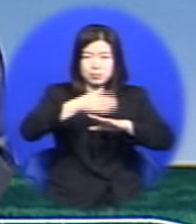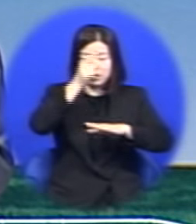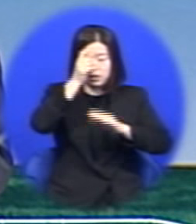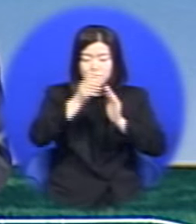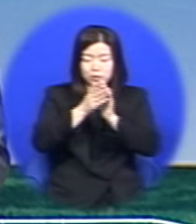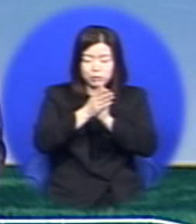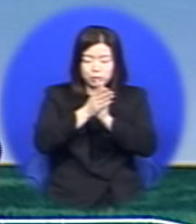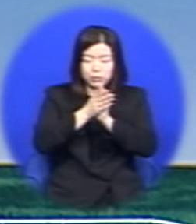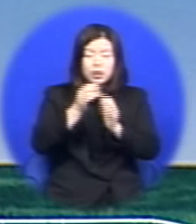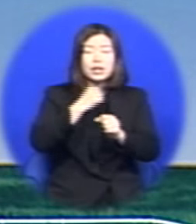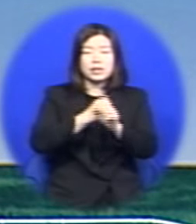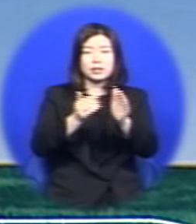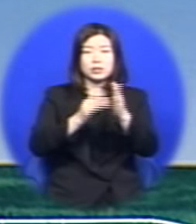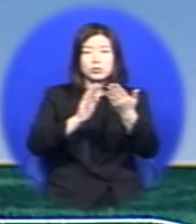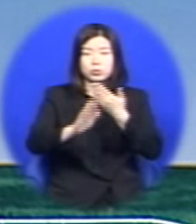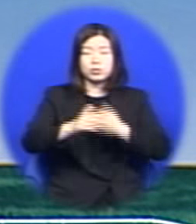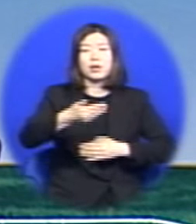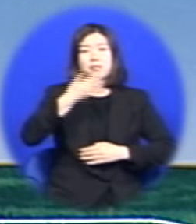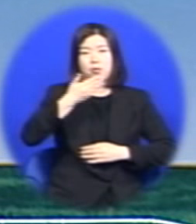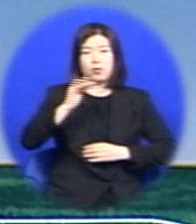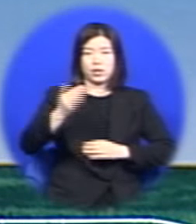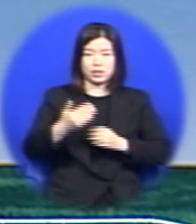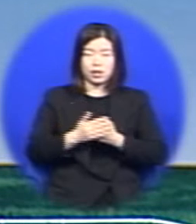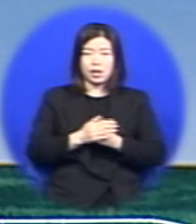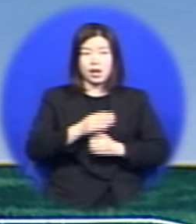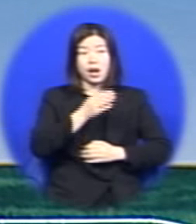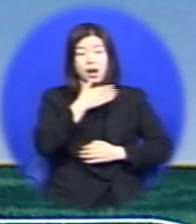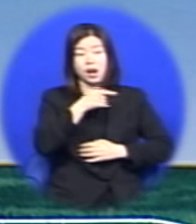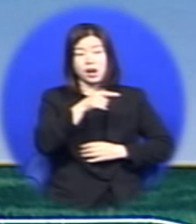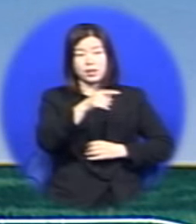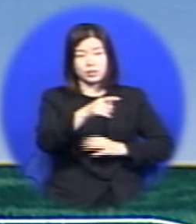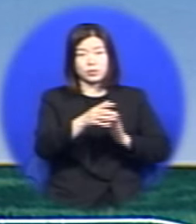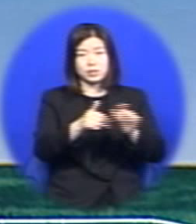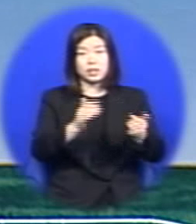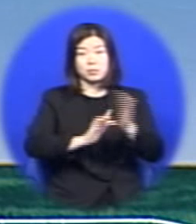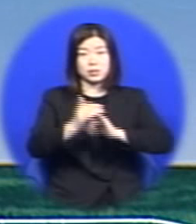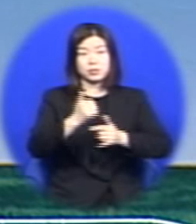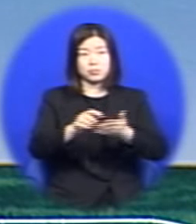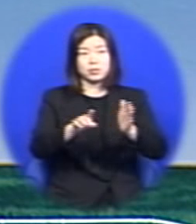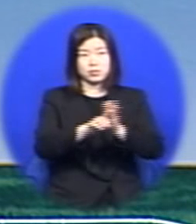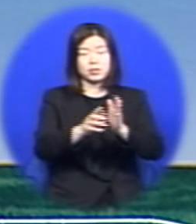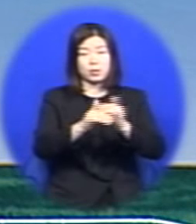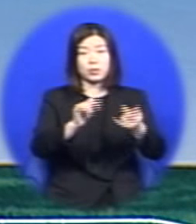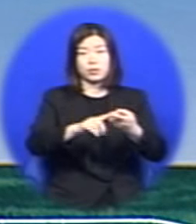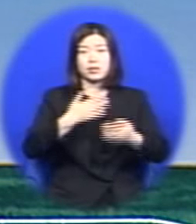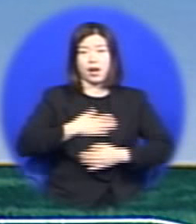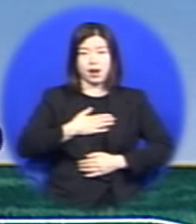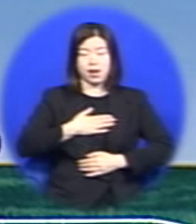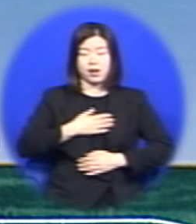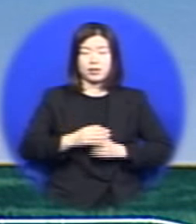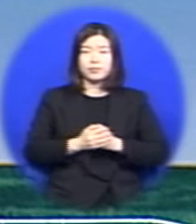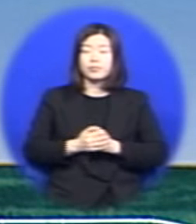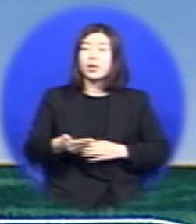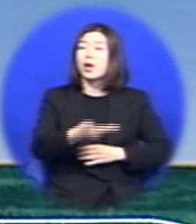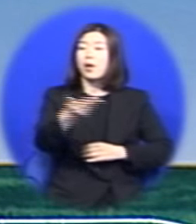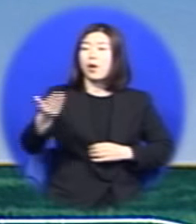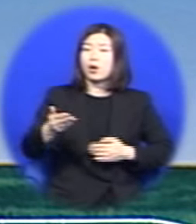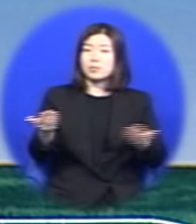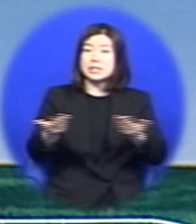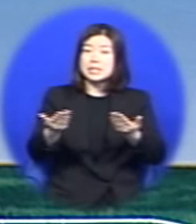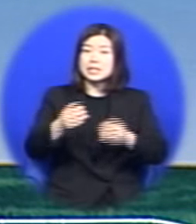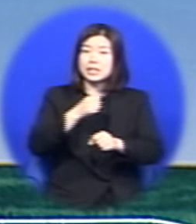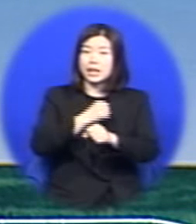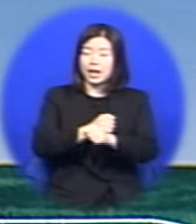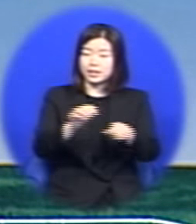됩니다. 그러면 사람들이 압니다. 저 사람이 예수 믿는 사람이구나. 여러분이 일하는 책상